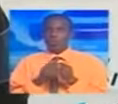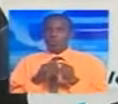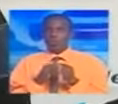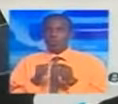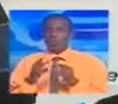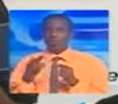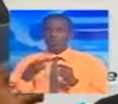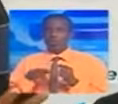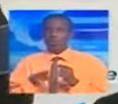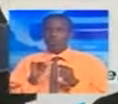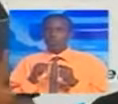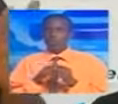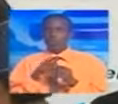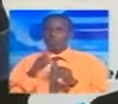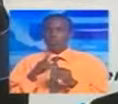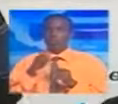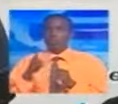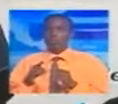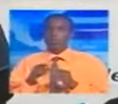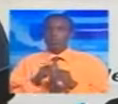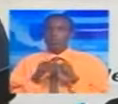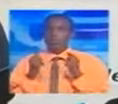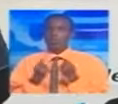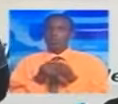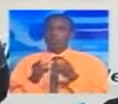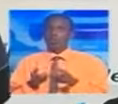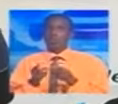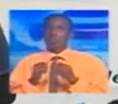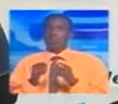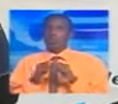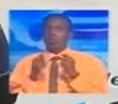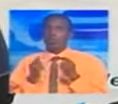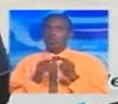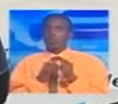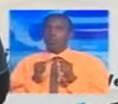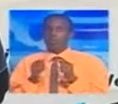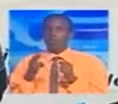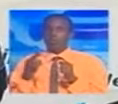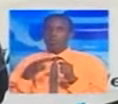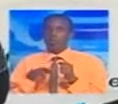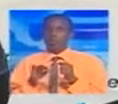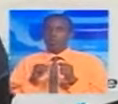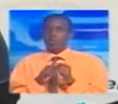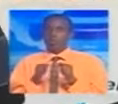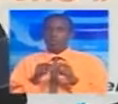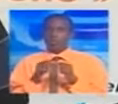Gobaad poursuit son effort de développement dans lequel elle s'est engagée. La bibliothèque d'Assaïla portera désormais le nom d'Amine